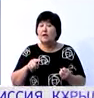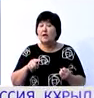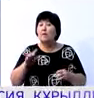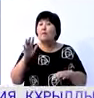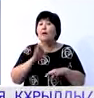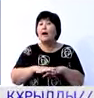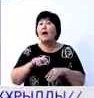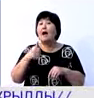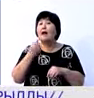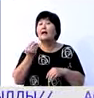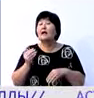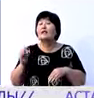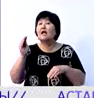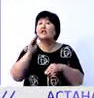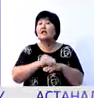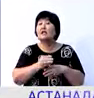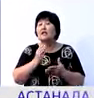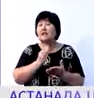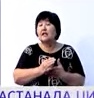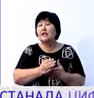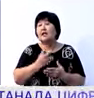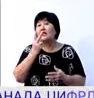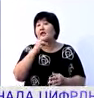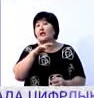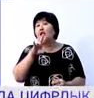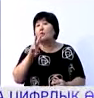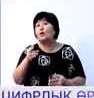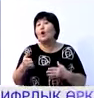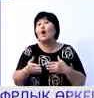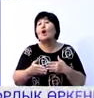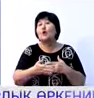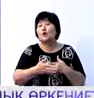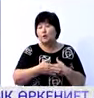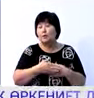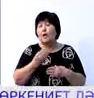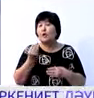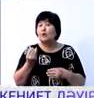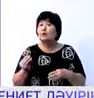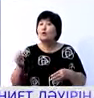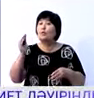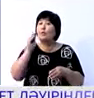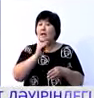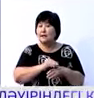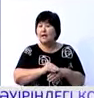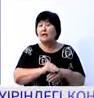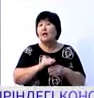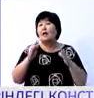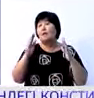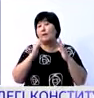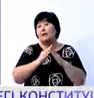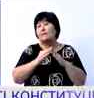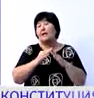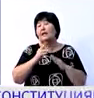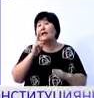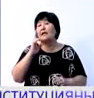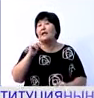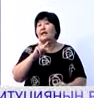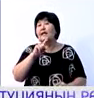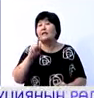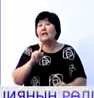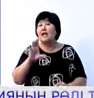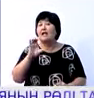банкке алғашқы жарнасы ретінде 2 миллионға жуық сомма салып, баспана кезет, нүкте